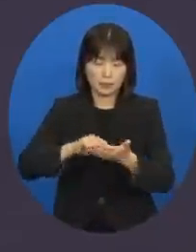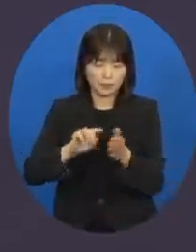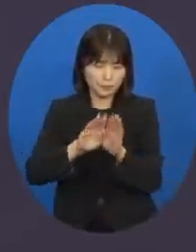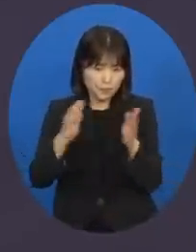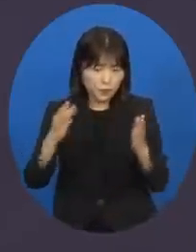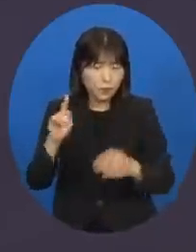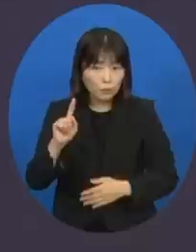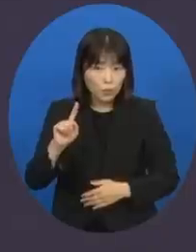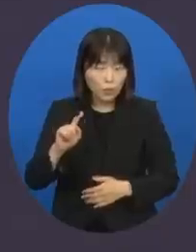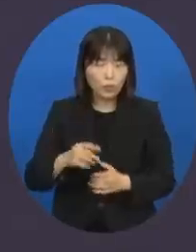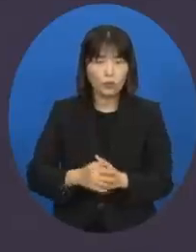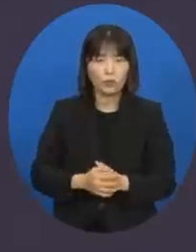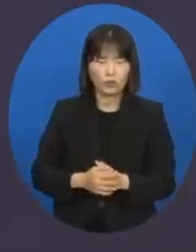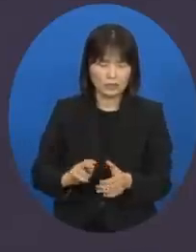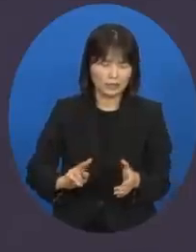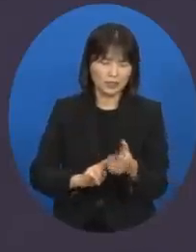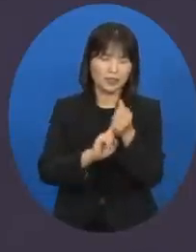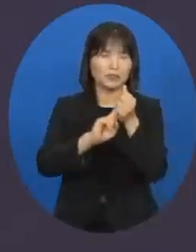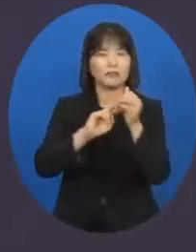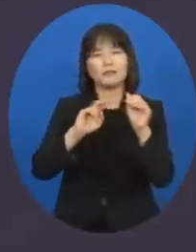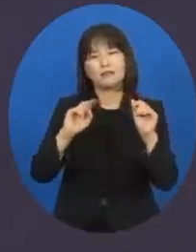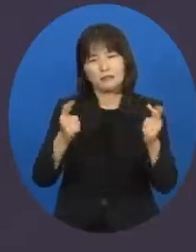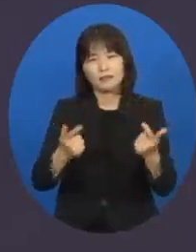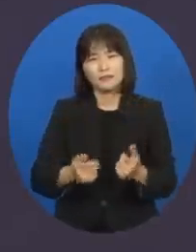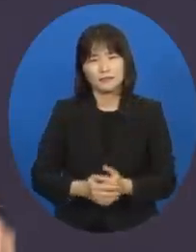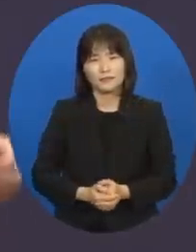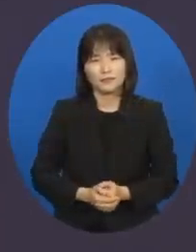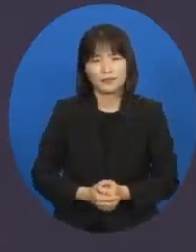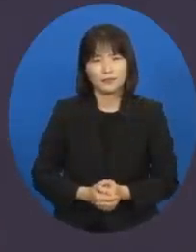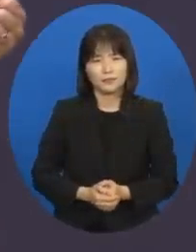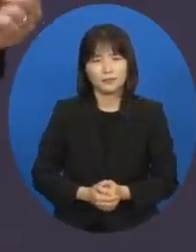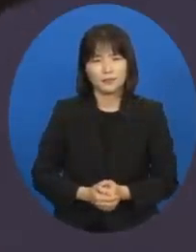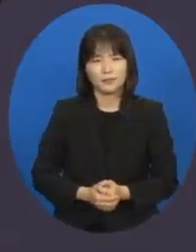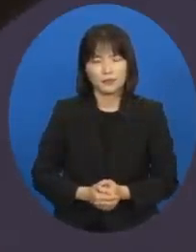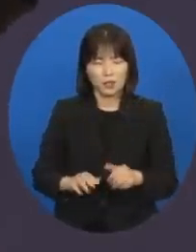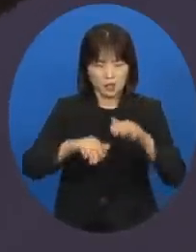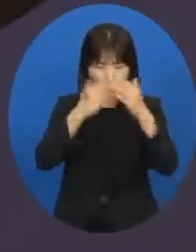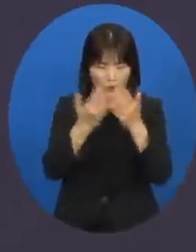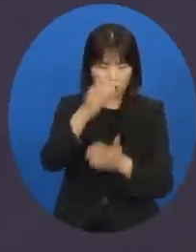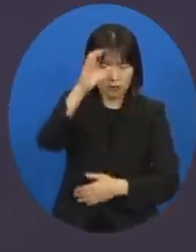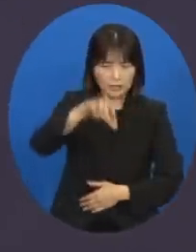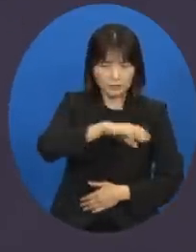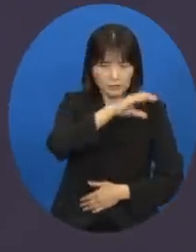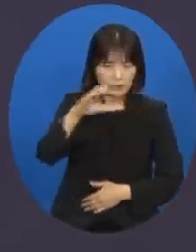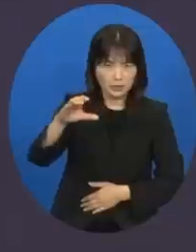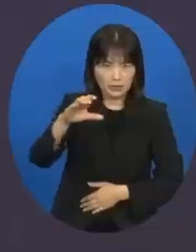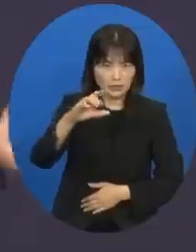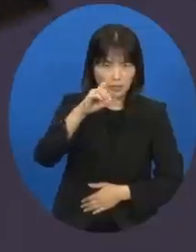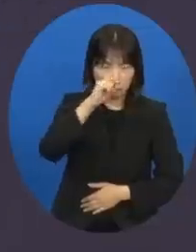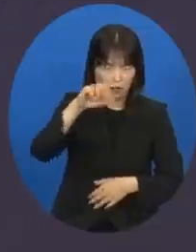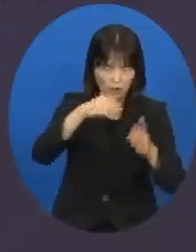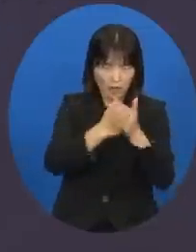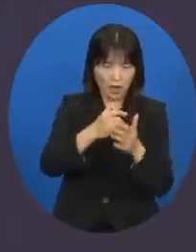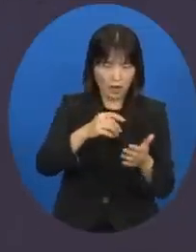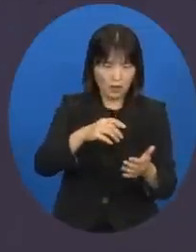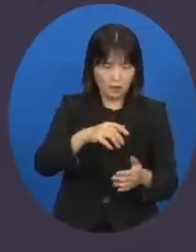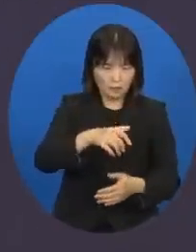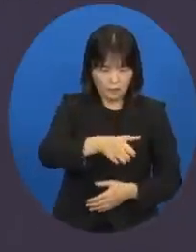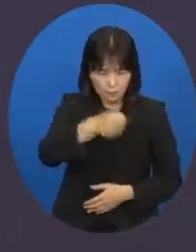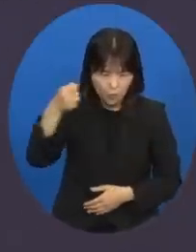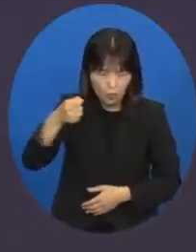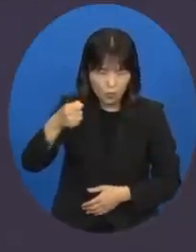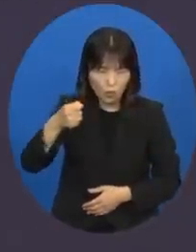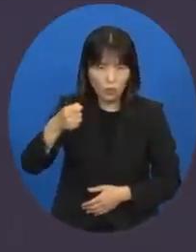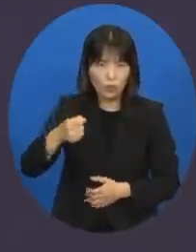어떤 초자연적인 기적이 아니었습니다. 정말 이 모든 십자가를 다 못을 다 뽑은 다음에 갑자기 뛰어나와가지고